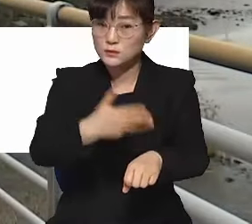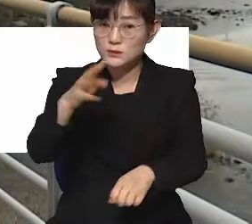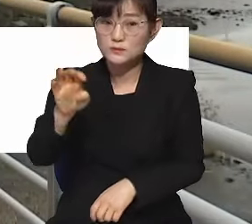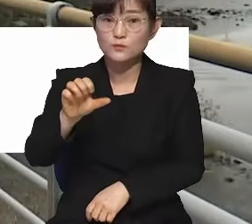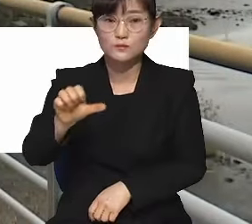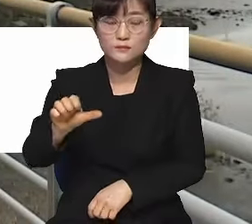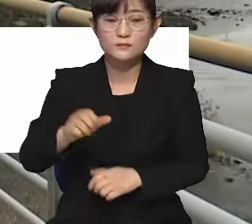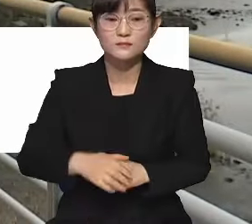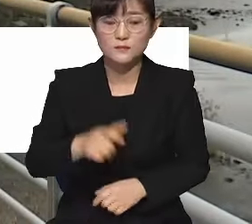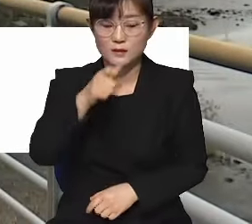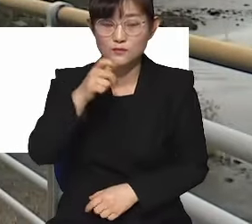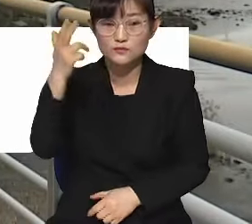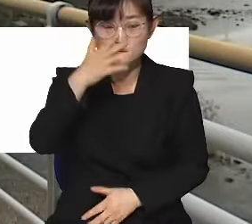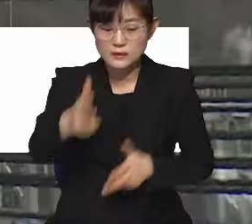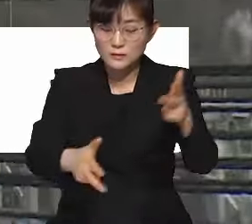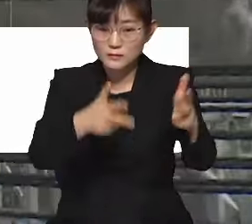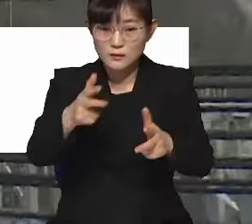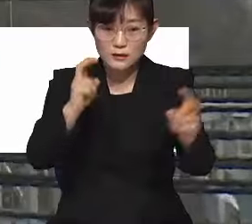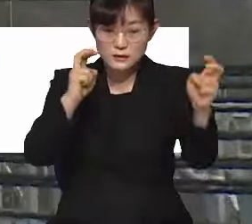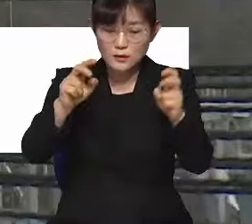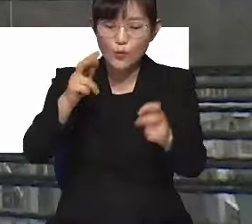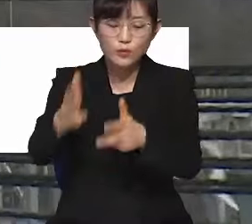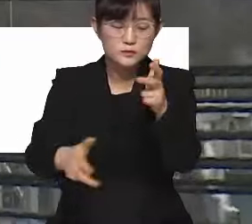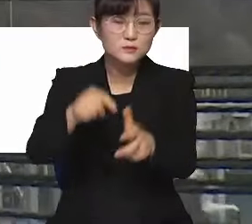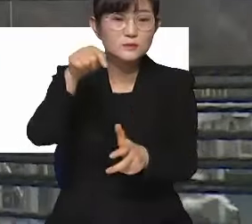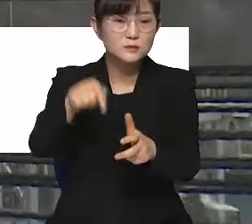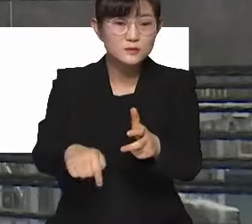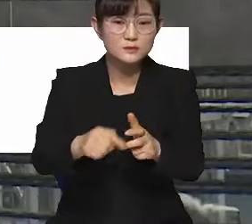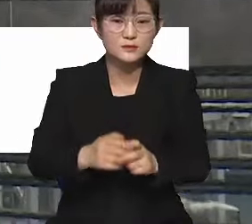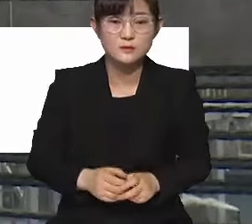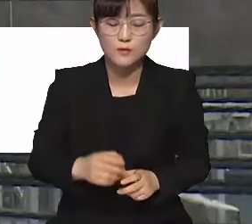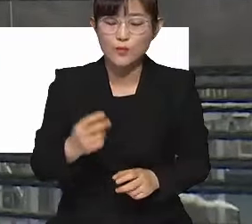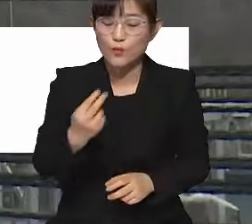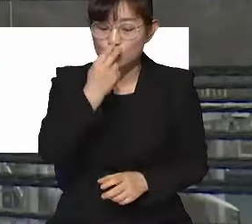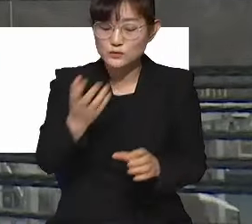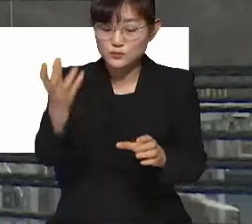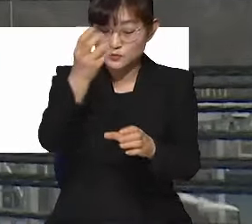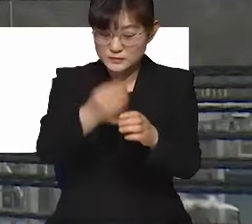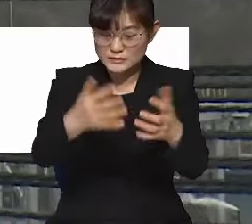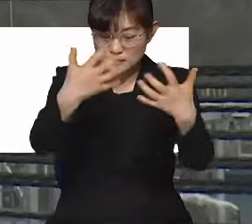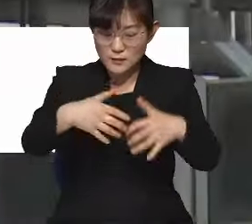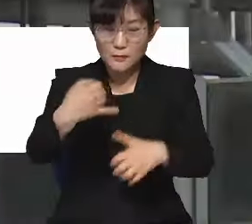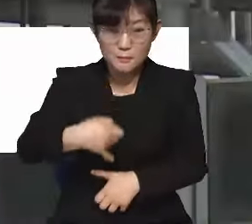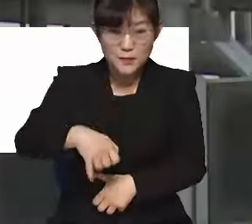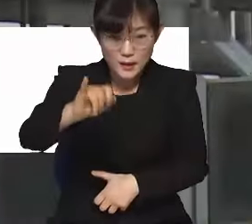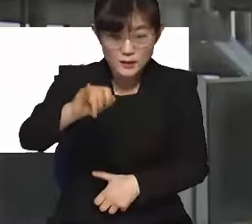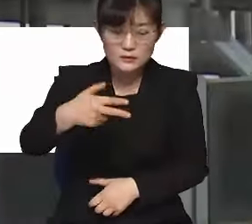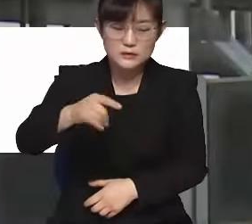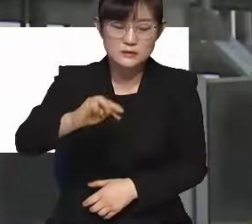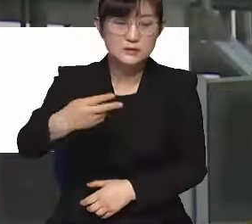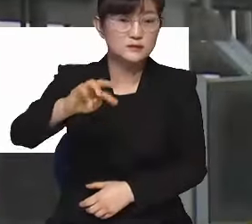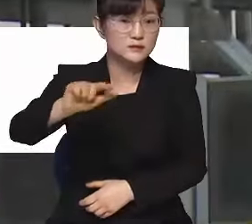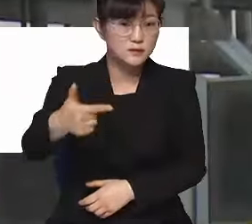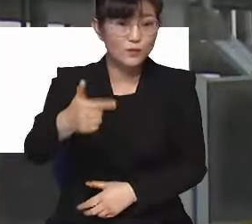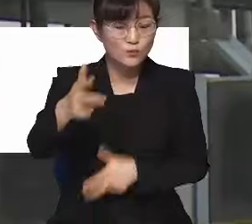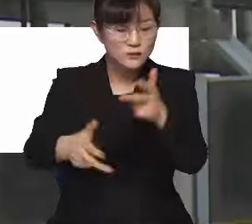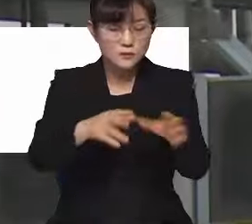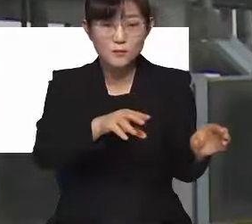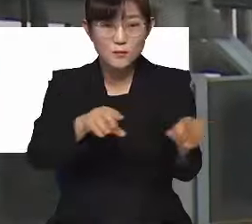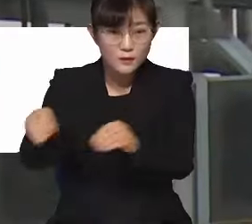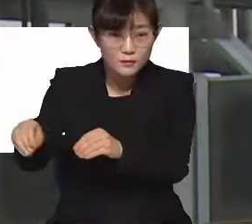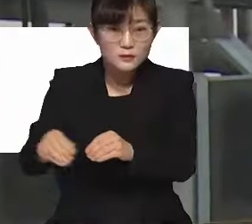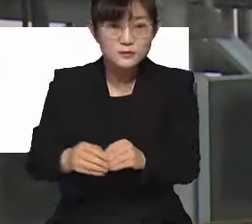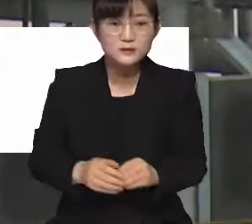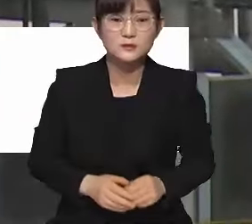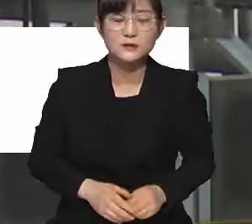45분쯤 여수산단 TKG 휴켐스 공장에서 공기주입 장치가 이상을 보이면서 질산 생산 공장이 중단됐으며